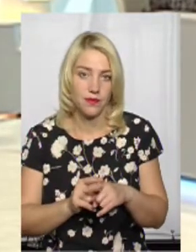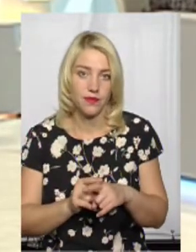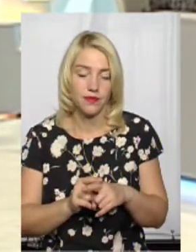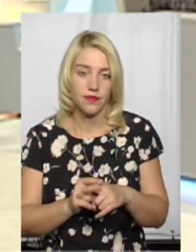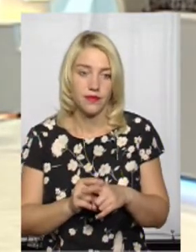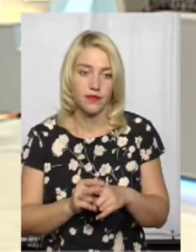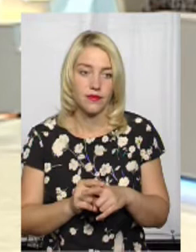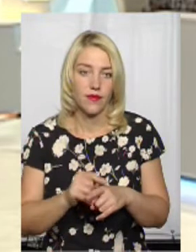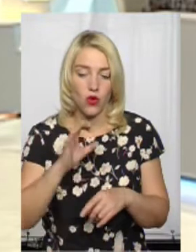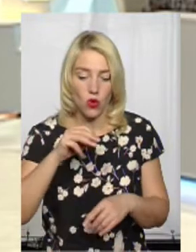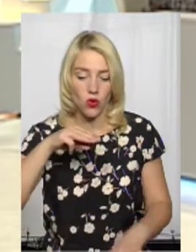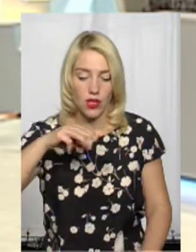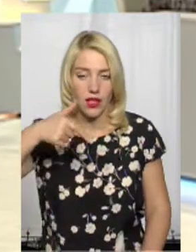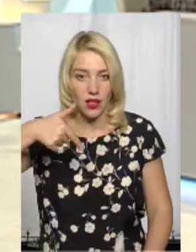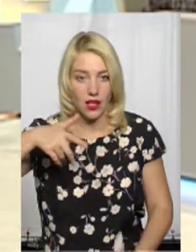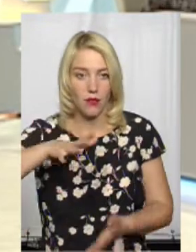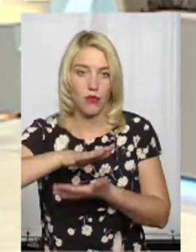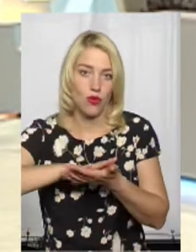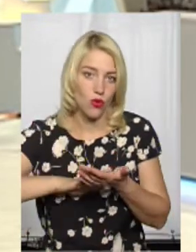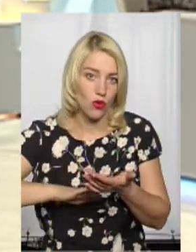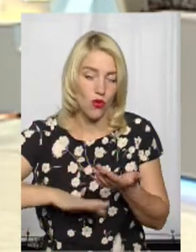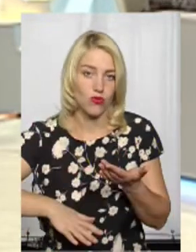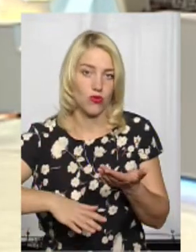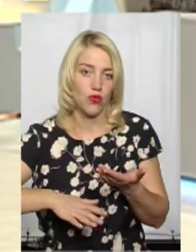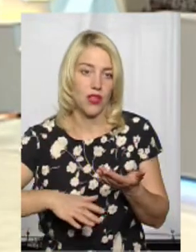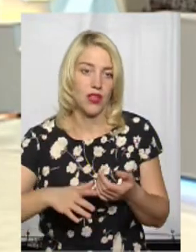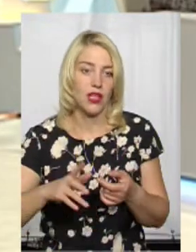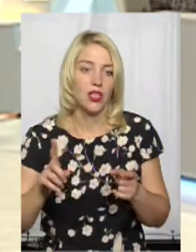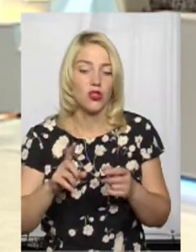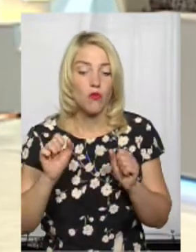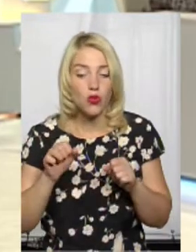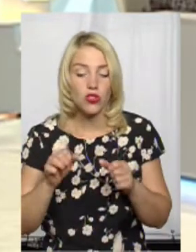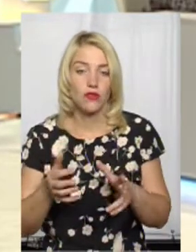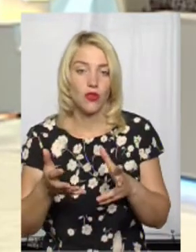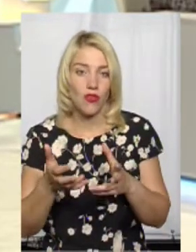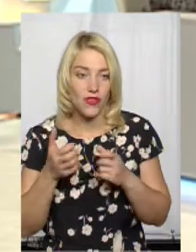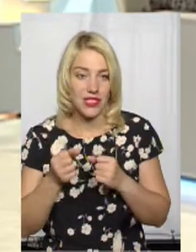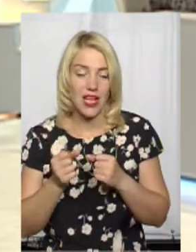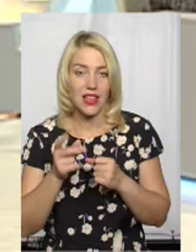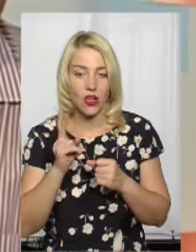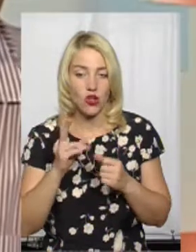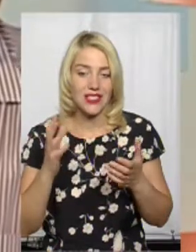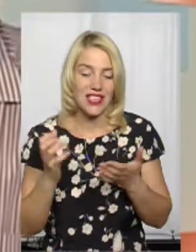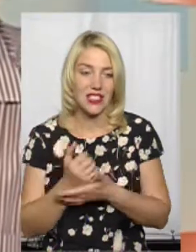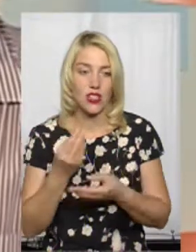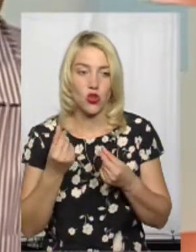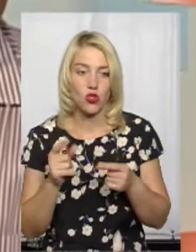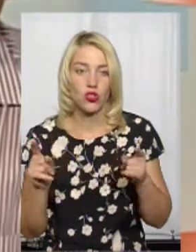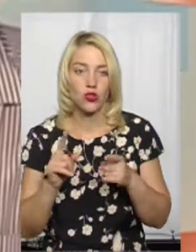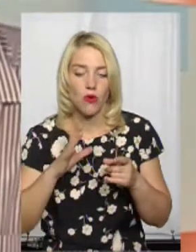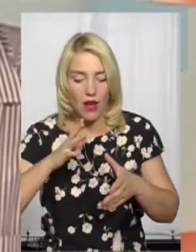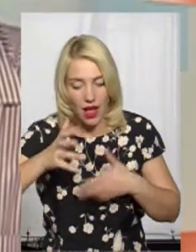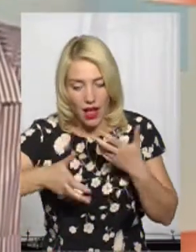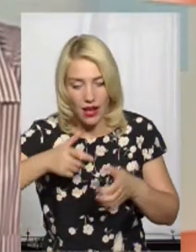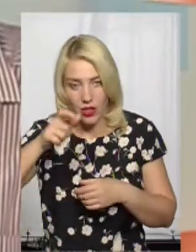ця ОТГ і далі продовжувала. Щоб, можливо, взяли навіть когось, знайшли гроші на те, щоб був археолог,